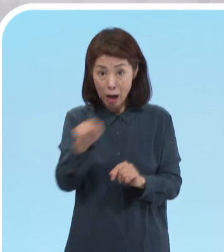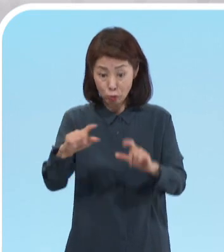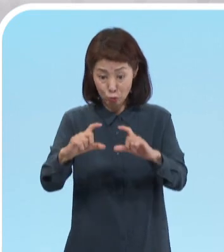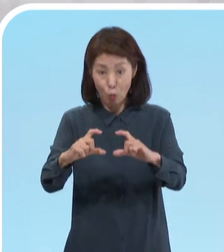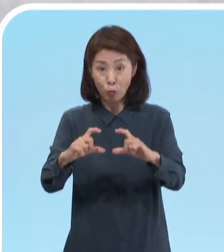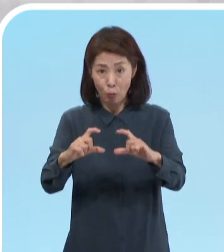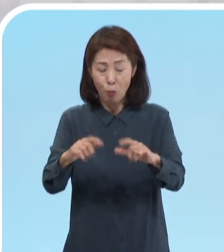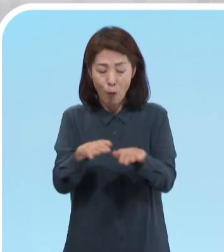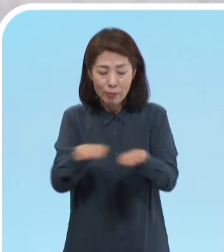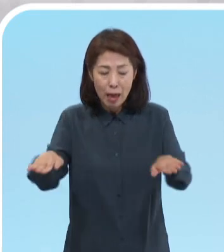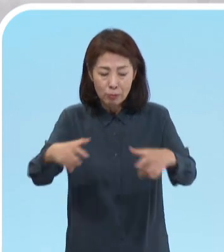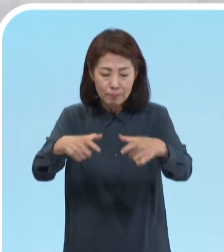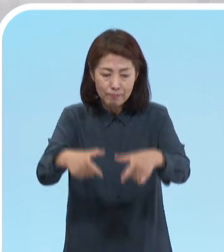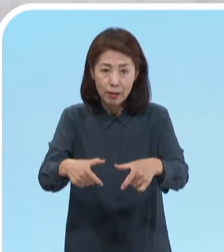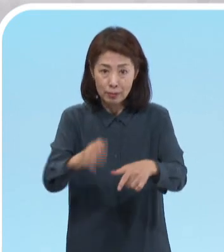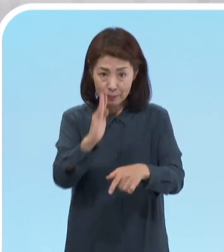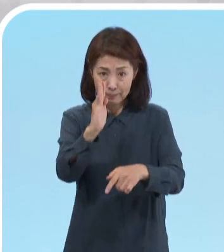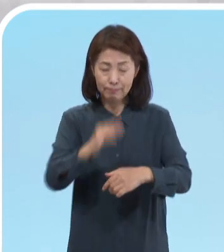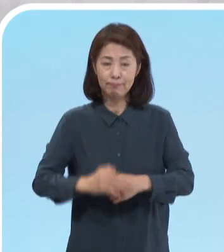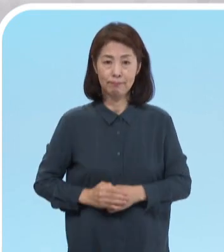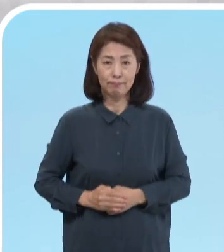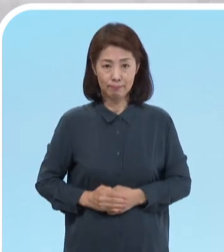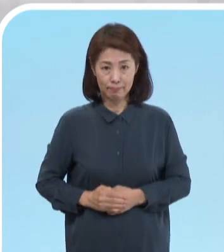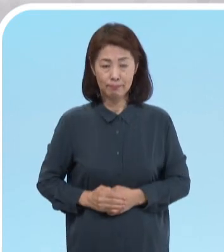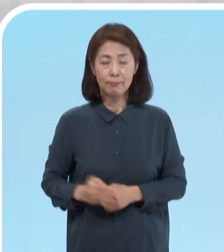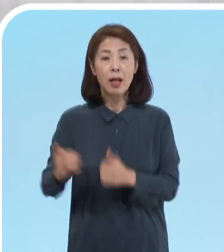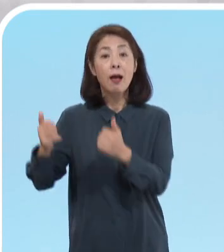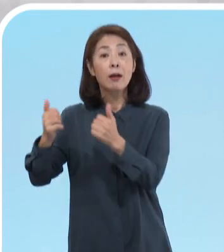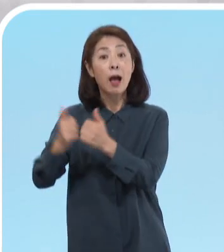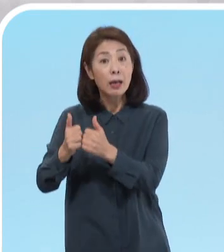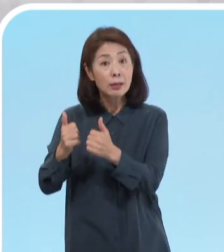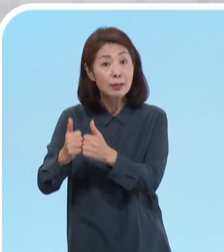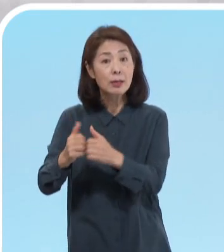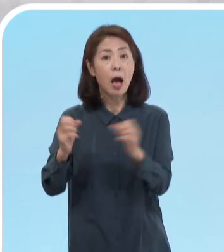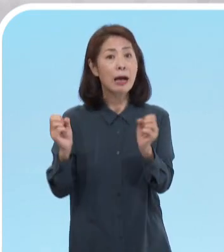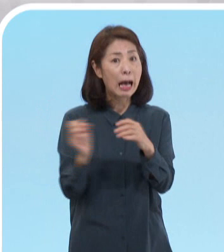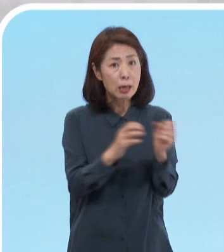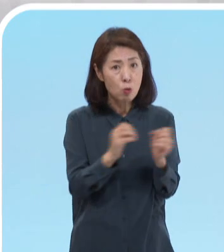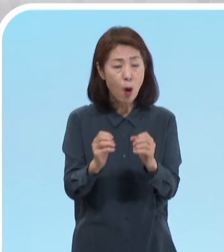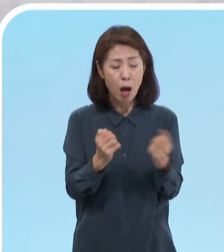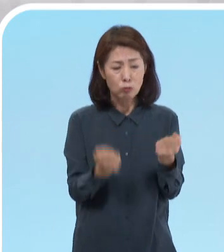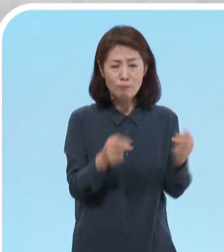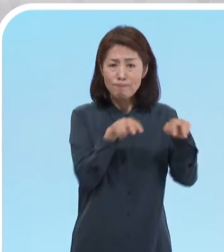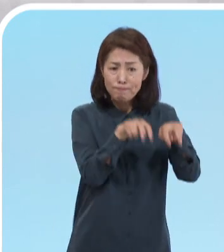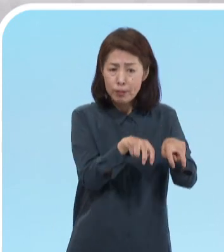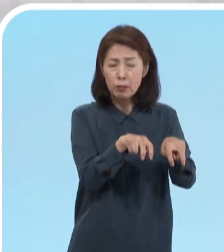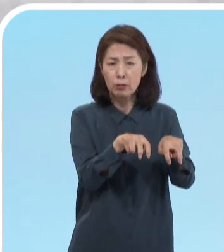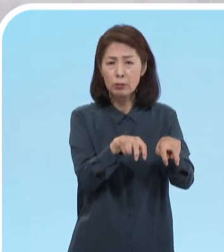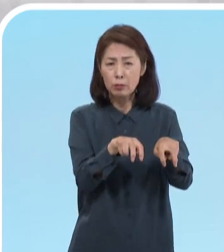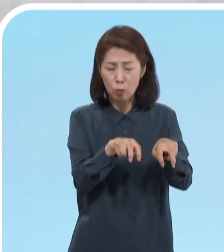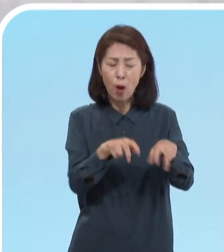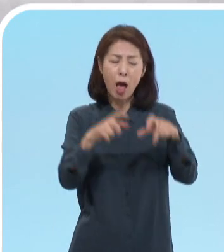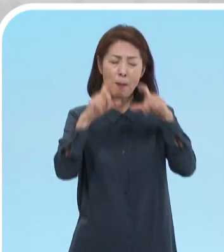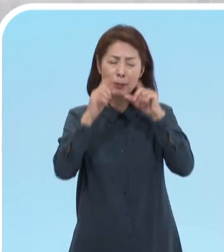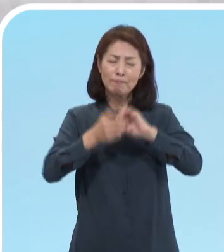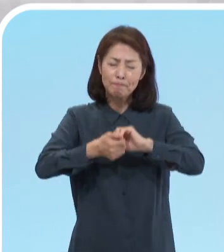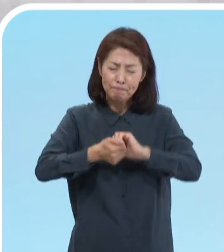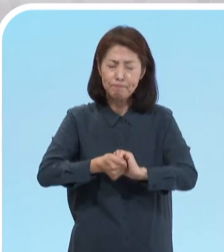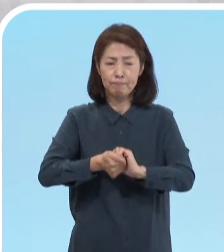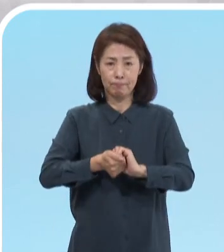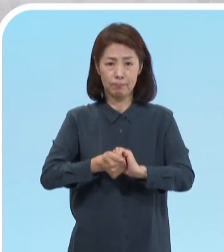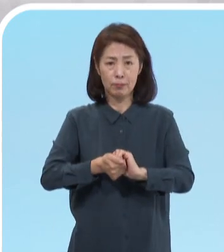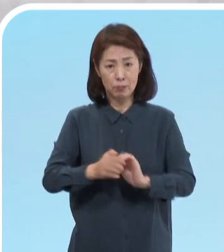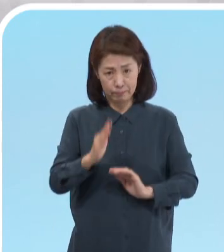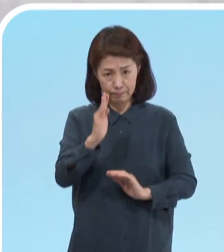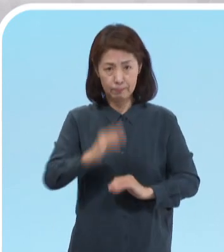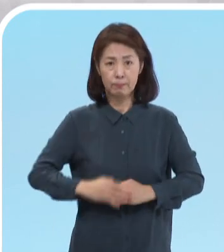QR コードの掲示をお願いします。会議や会話、車の同乗などでは必ずマスクをつけ